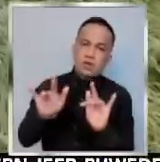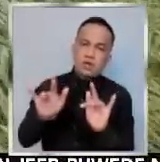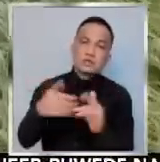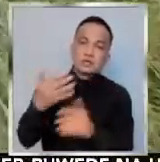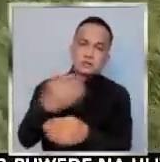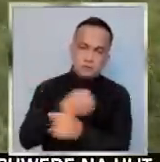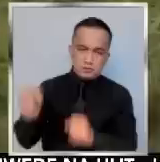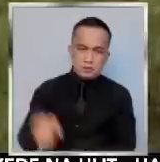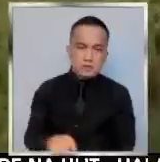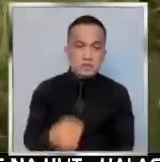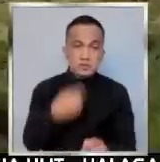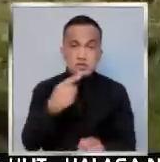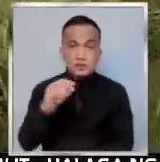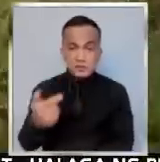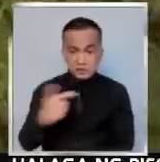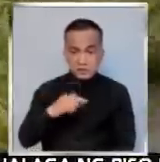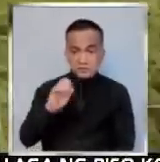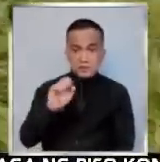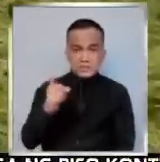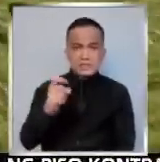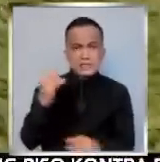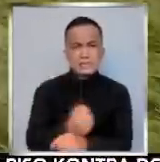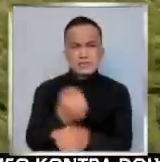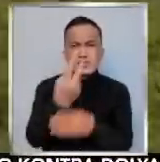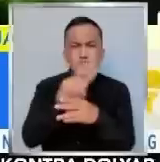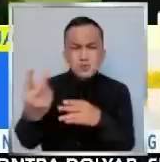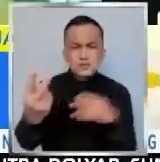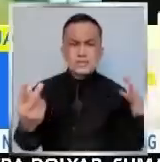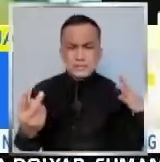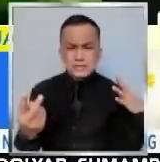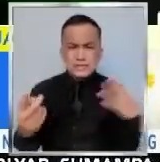Felix, 2 linggo na lang sanang hihintayin, aanihin na rin ang mga palay.